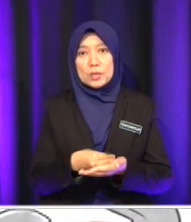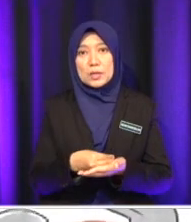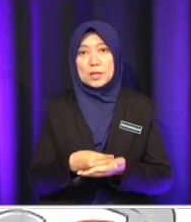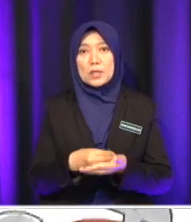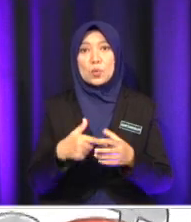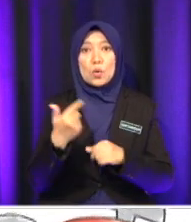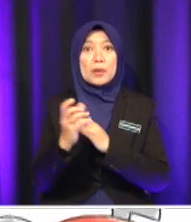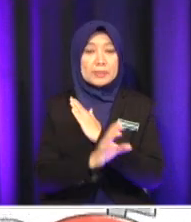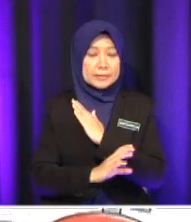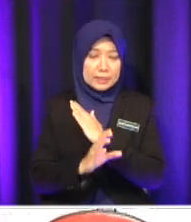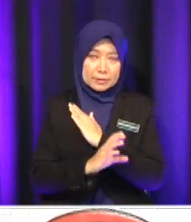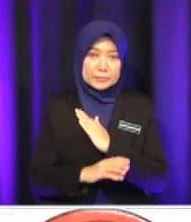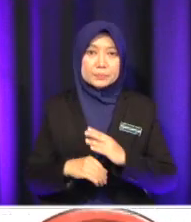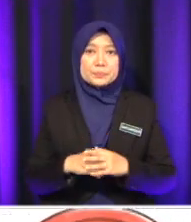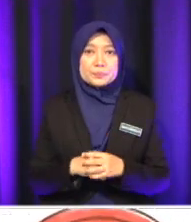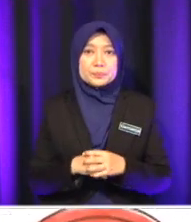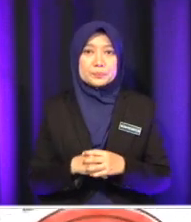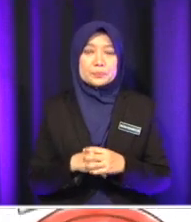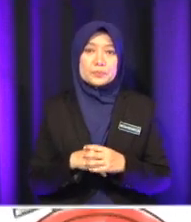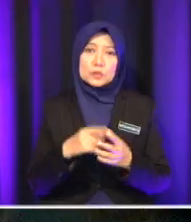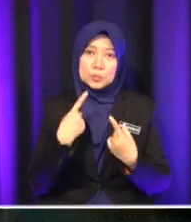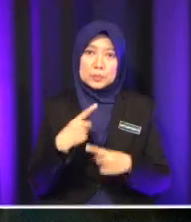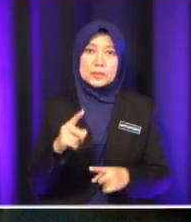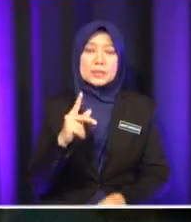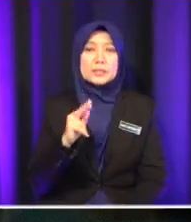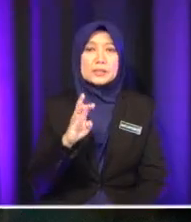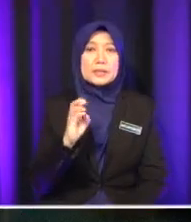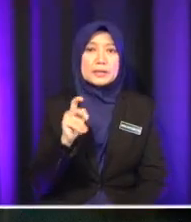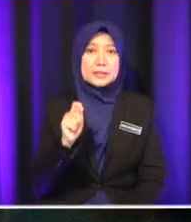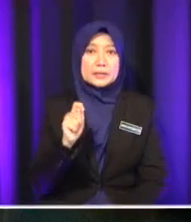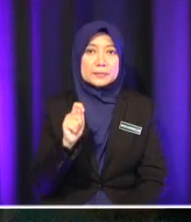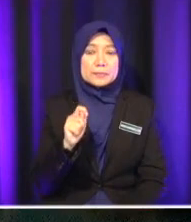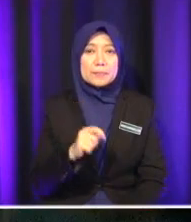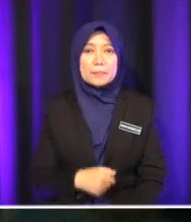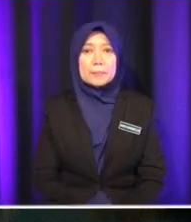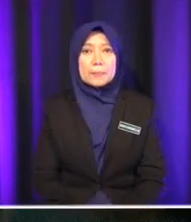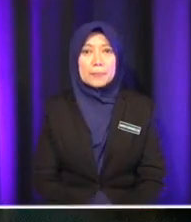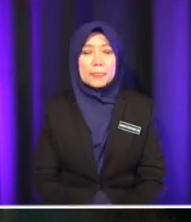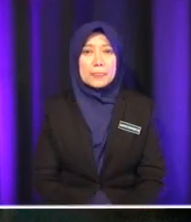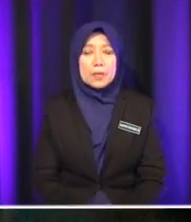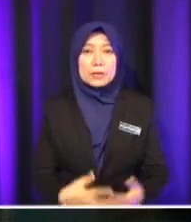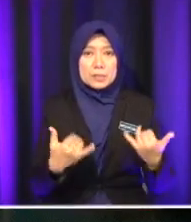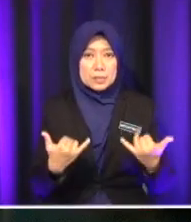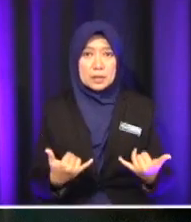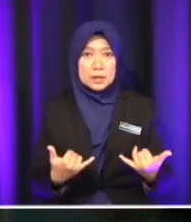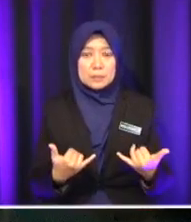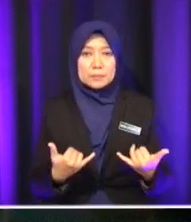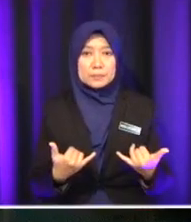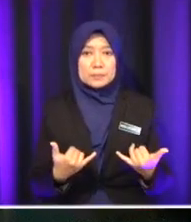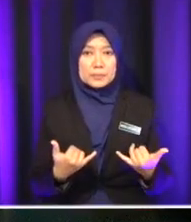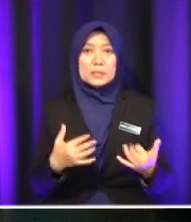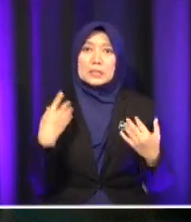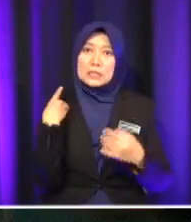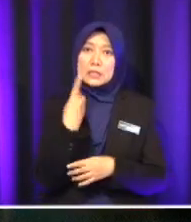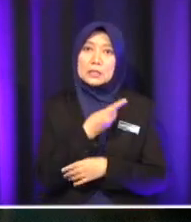betul ya oke jawabannya Iyalah kredit Oke kita teruskan lagi deh kita lihat sekarang kita lihat tadi kita udah tahu maksud